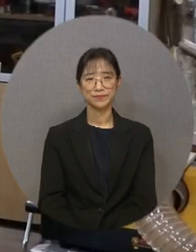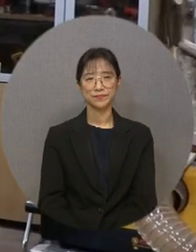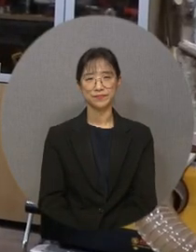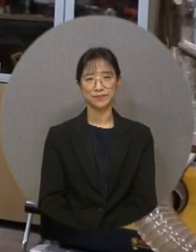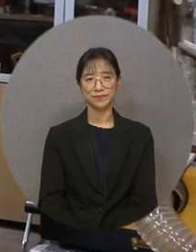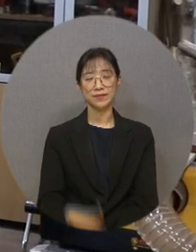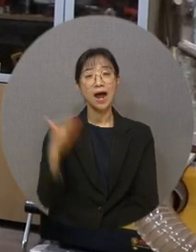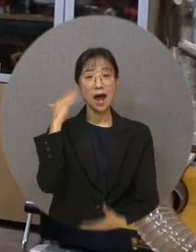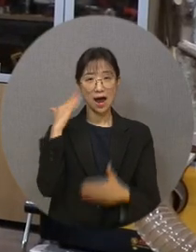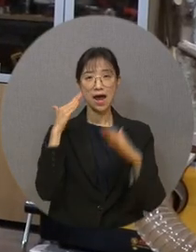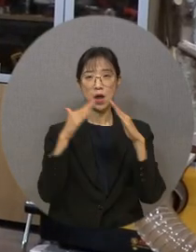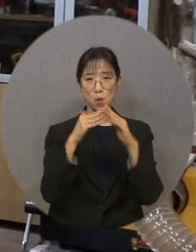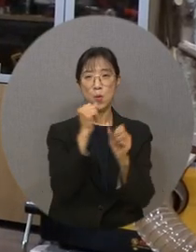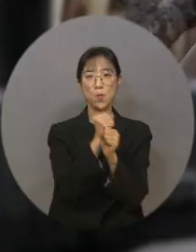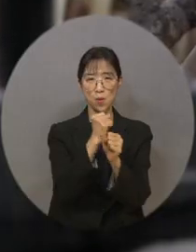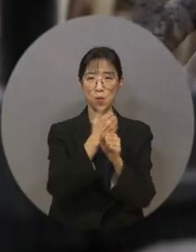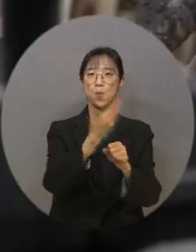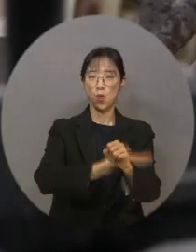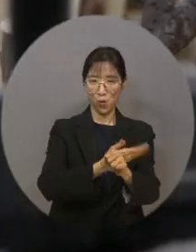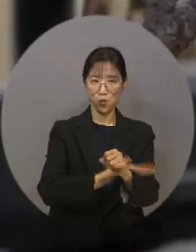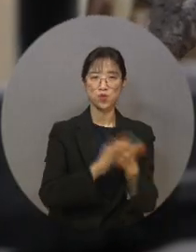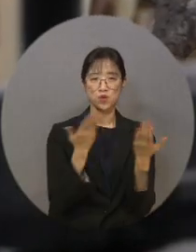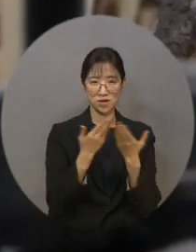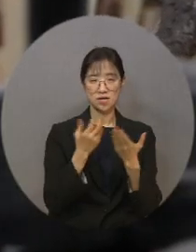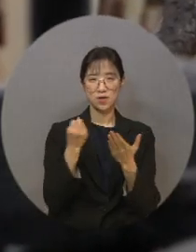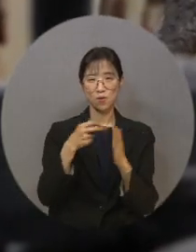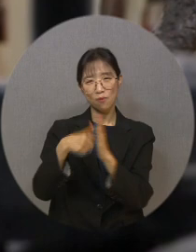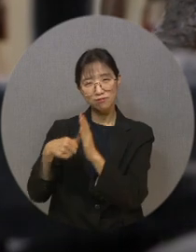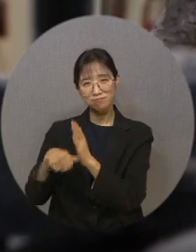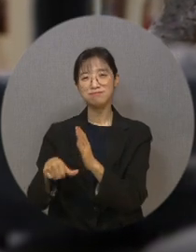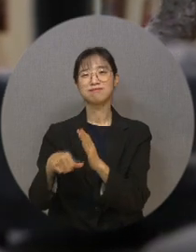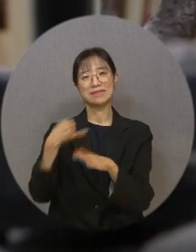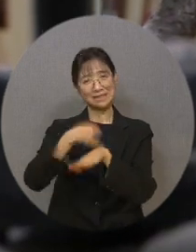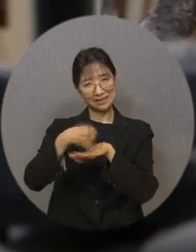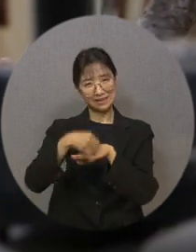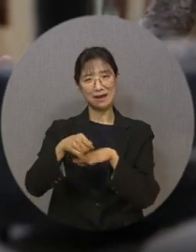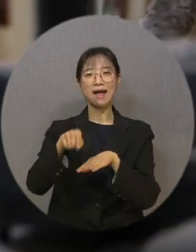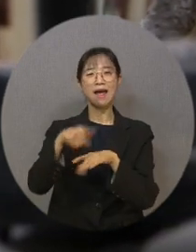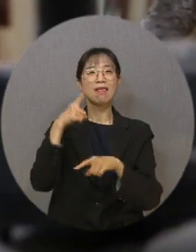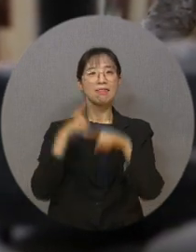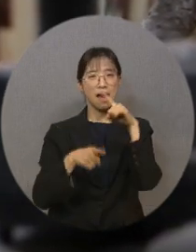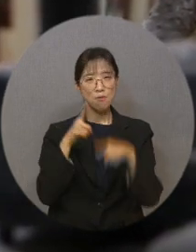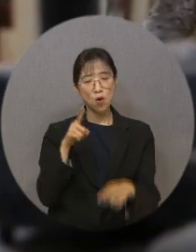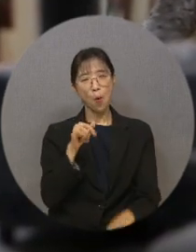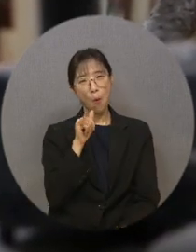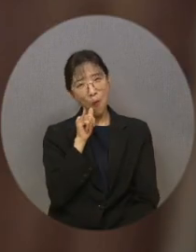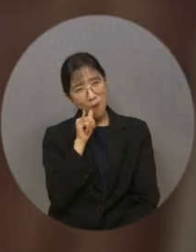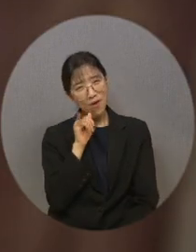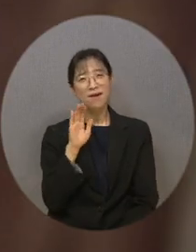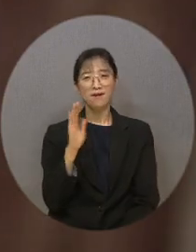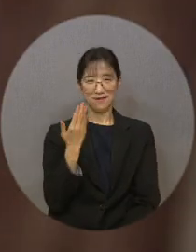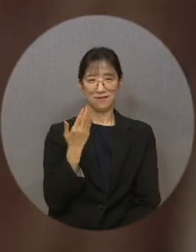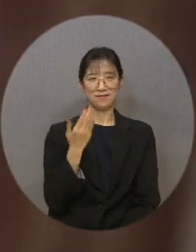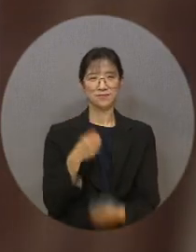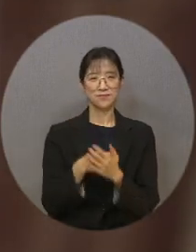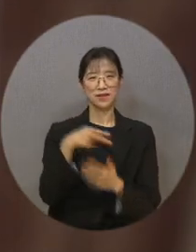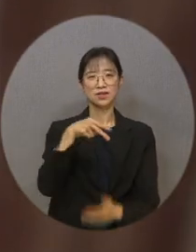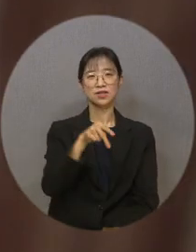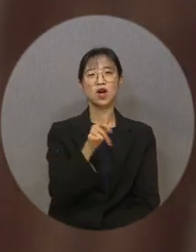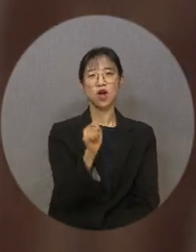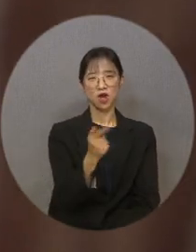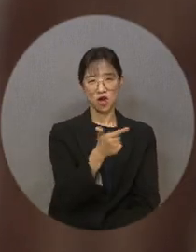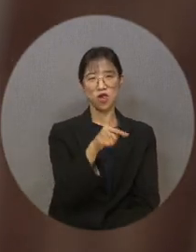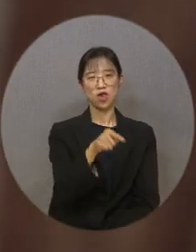한옥을 짓는 목수로 활동하고 가구 디자이너를 하면서 나무 조각에 빠진 최민 작가는 서현